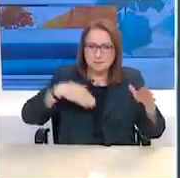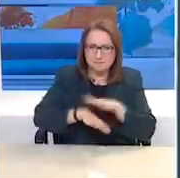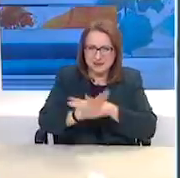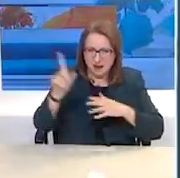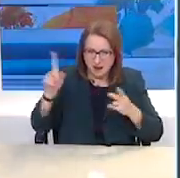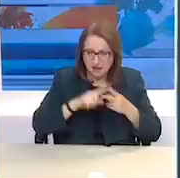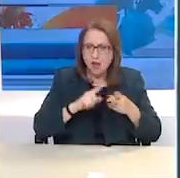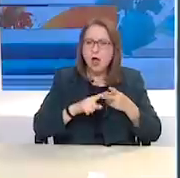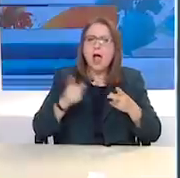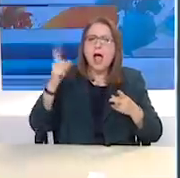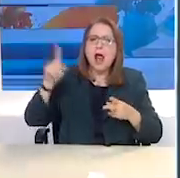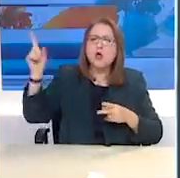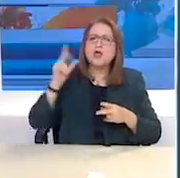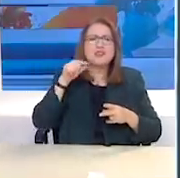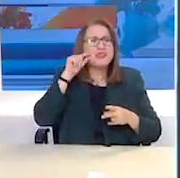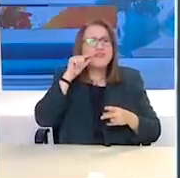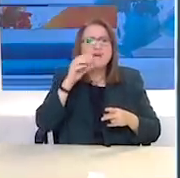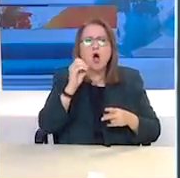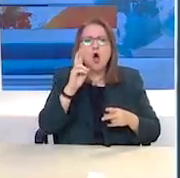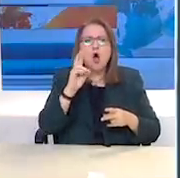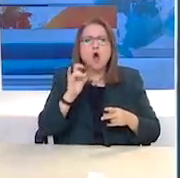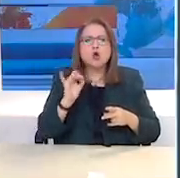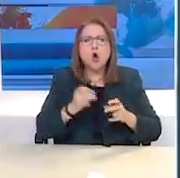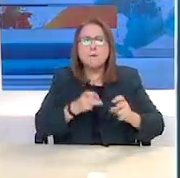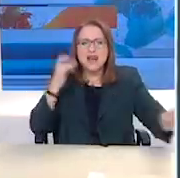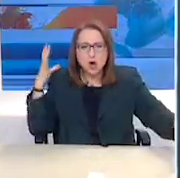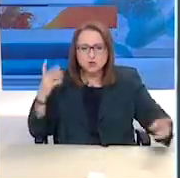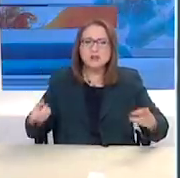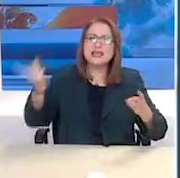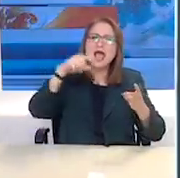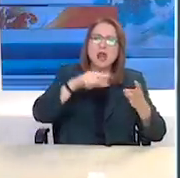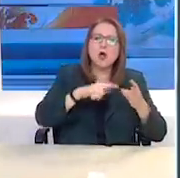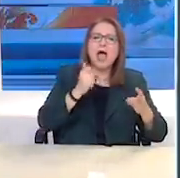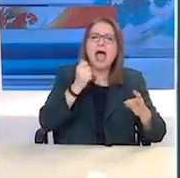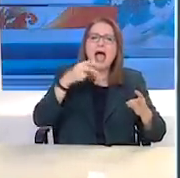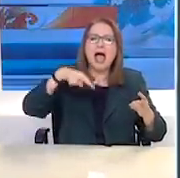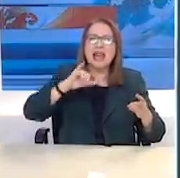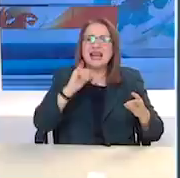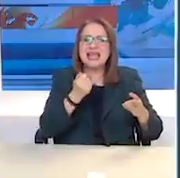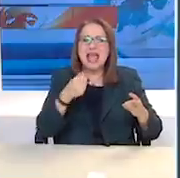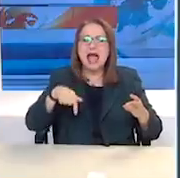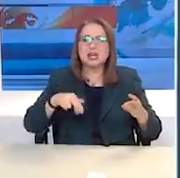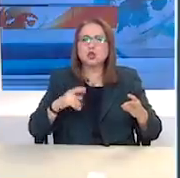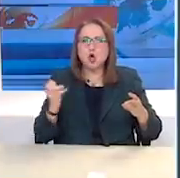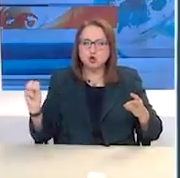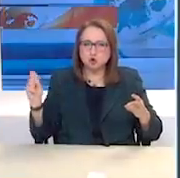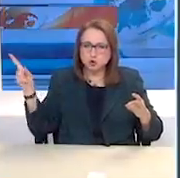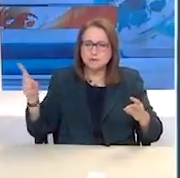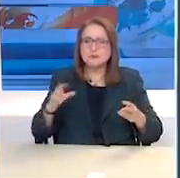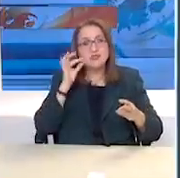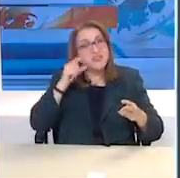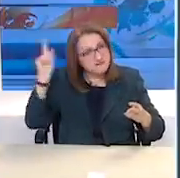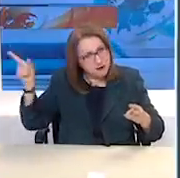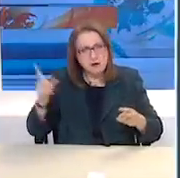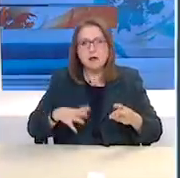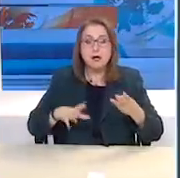Αγορά του Δήμου Ερχομενού και τη Λαϊκή Αγορά του Δήμου Αλιάρτου Θεσπιαίων. Πρέπει να γίνει αντιληπτό, πρέπει να γίνει ξεκάθαρο